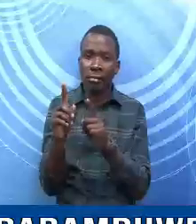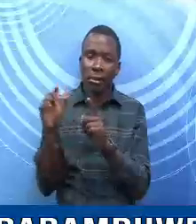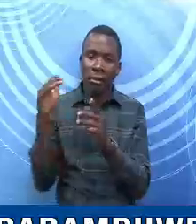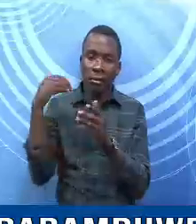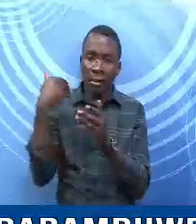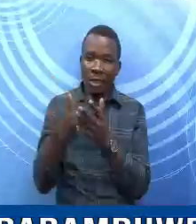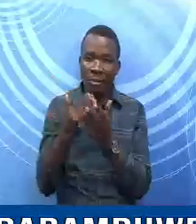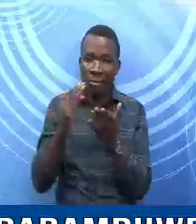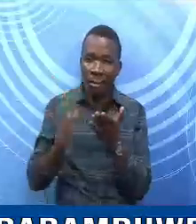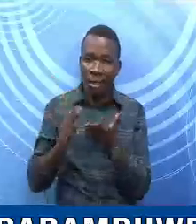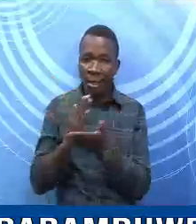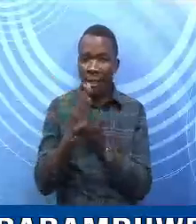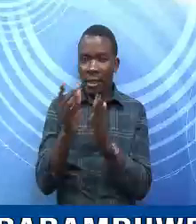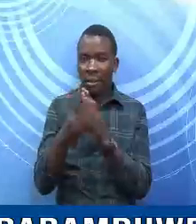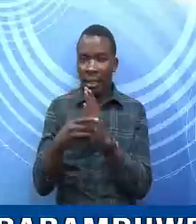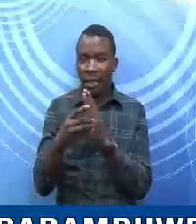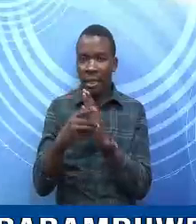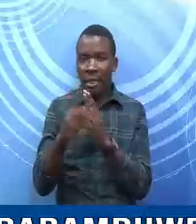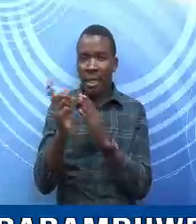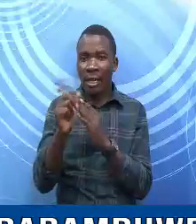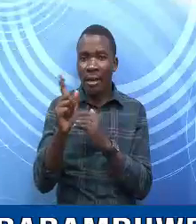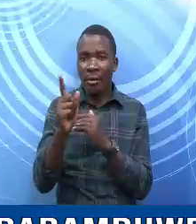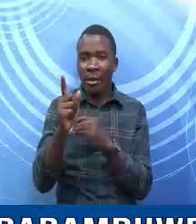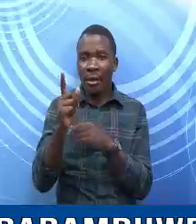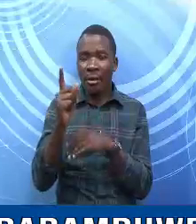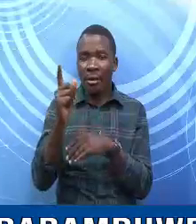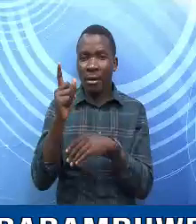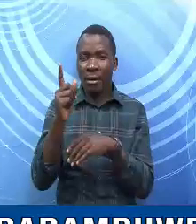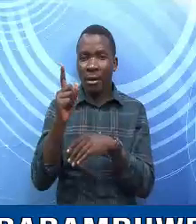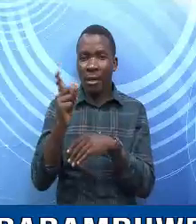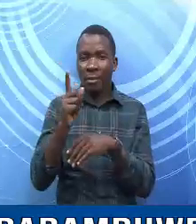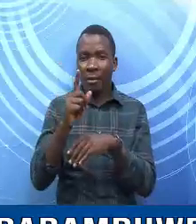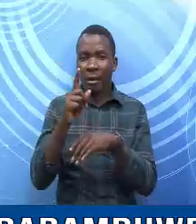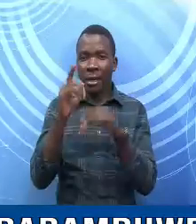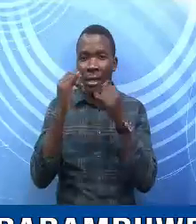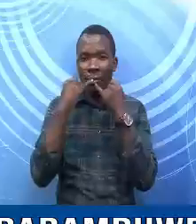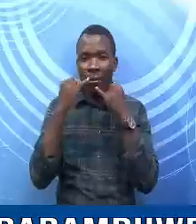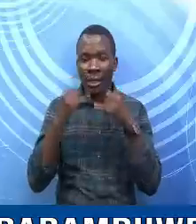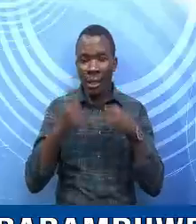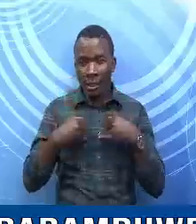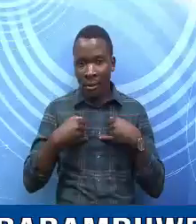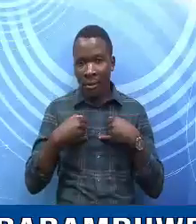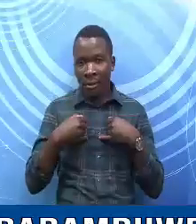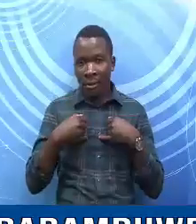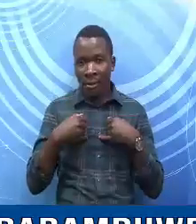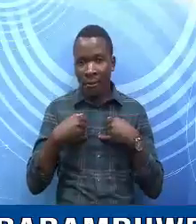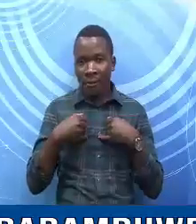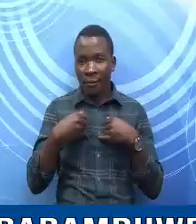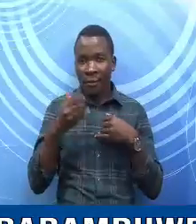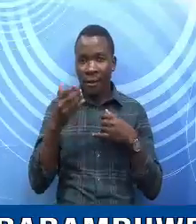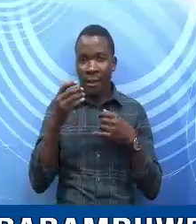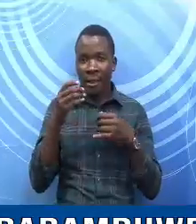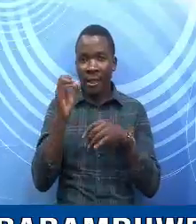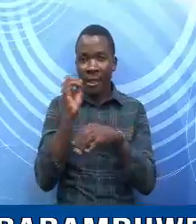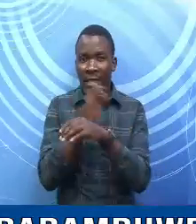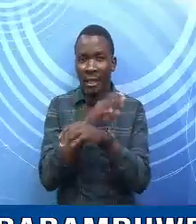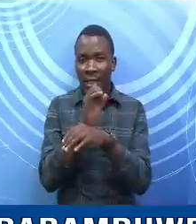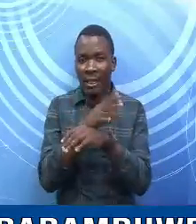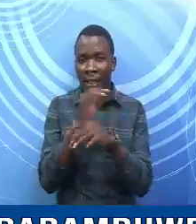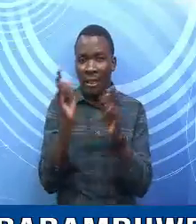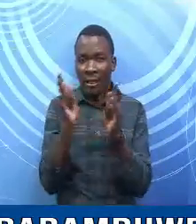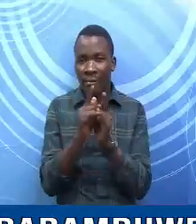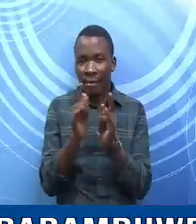uburenganzira bw'akarere, akarere ndagukara gutanga. Akarere katubwira ko ngo njyanama igiye guterana ngo